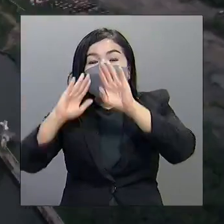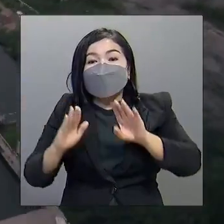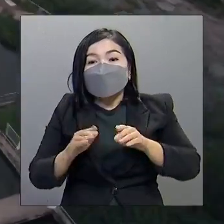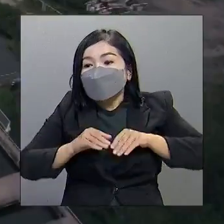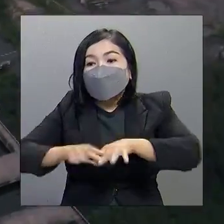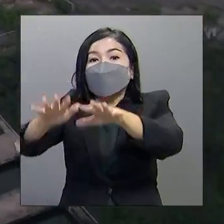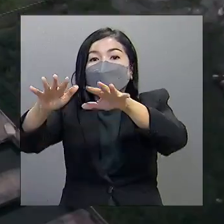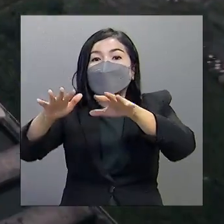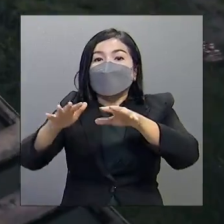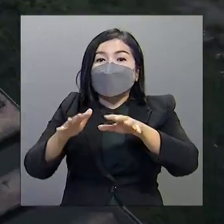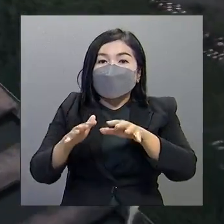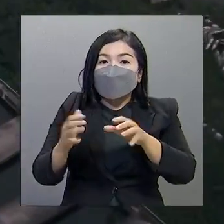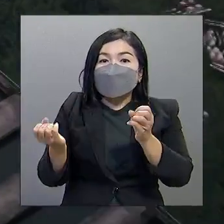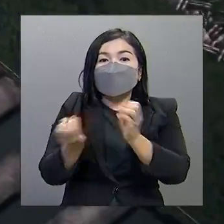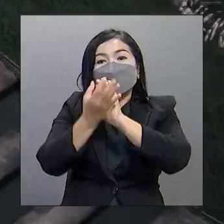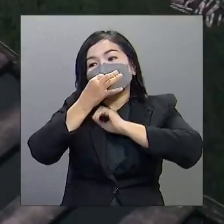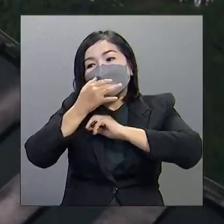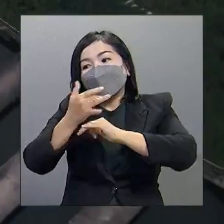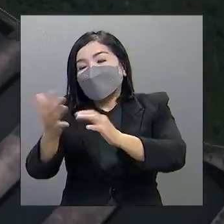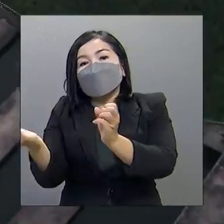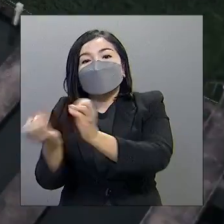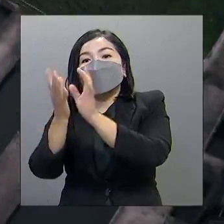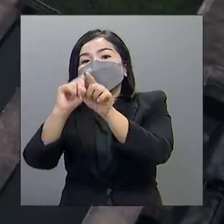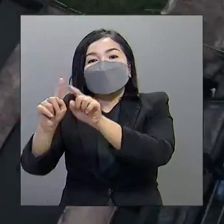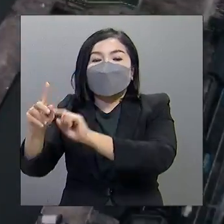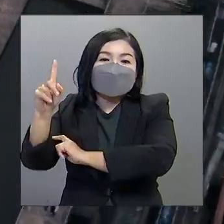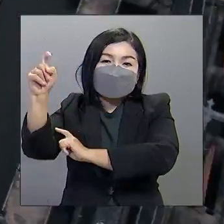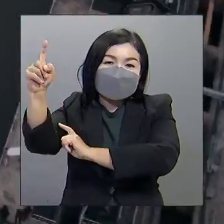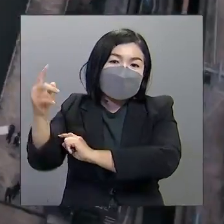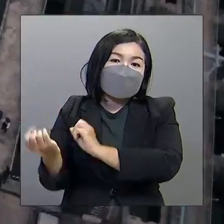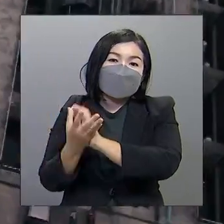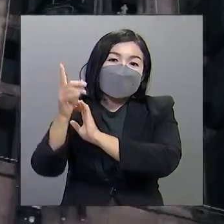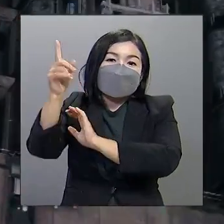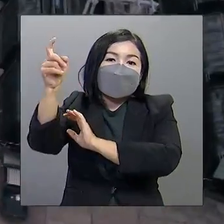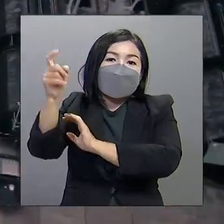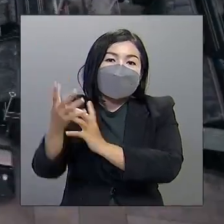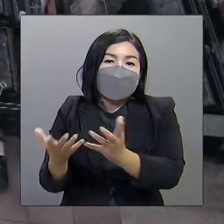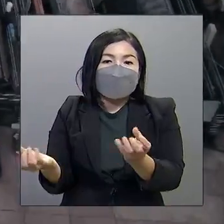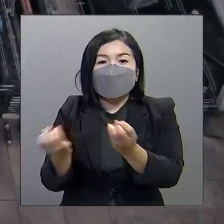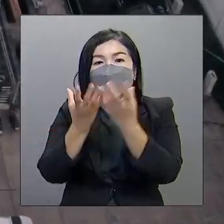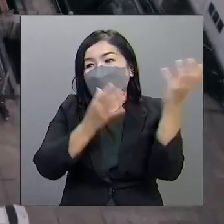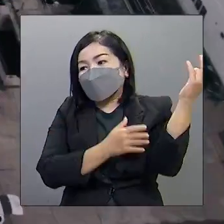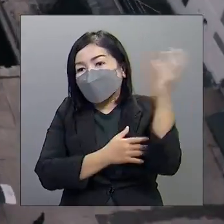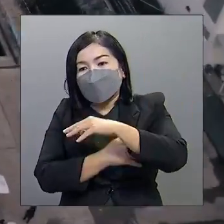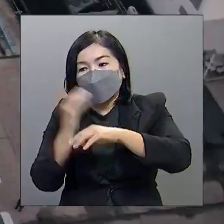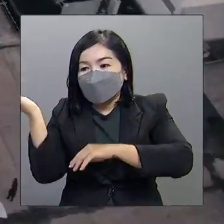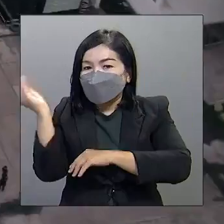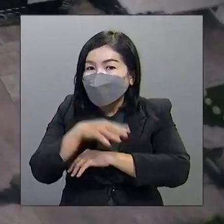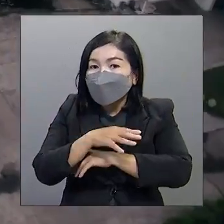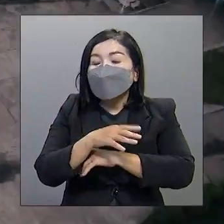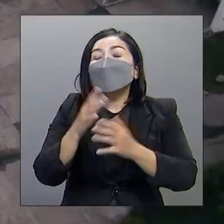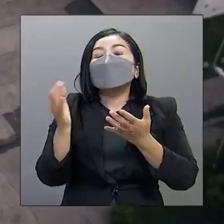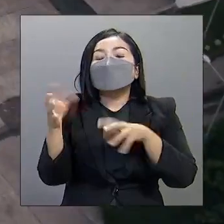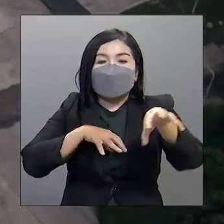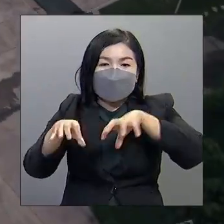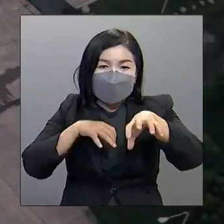ทยเลยเนี่ยโอ้โหชายหงชายหาดหรืออะไรแนวต่างๆเนี่ยป่าชายเลนเนี่ยถูกกัดเซาะหมด ระบบนิเวศไปหมด จะต้องออกแบบการ